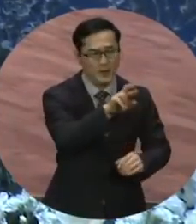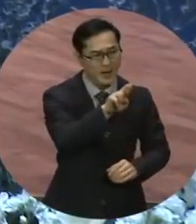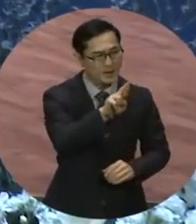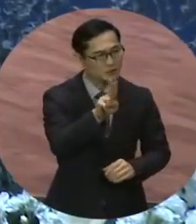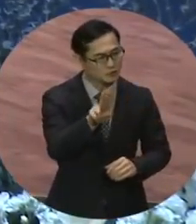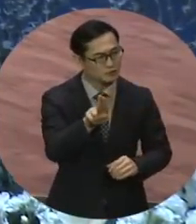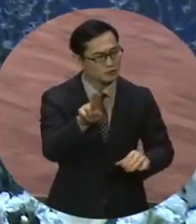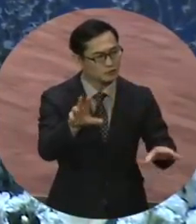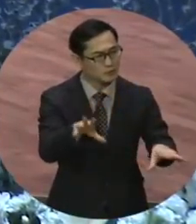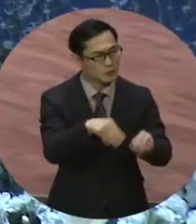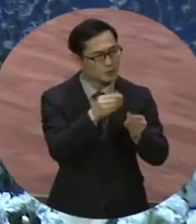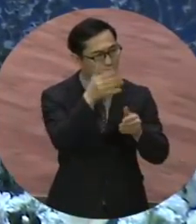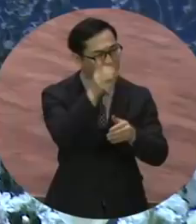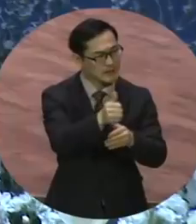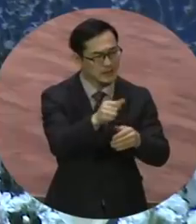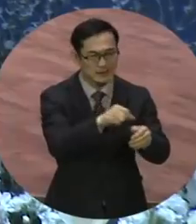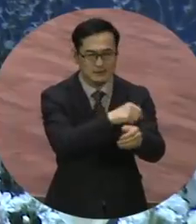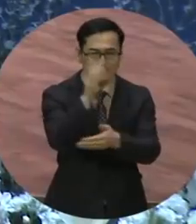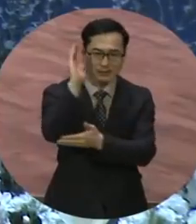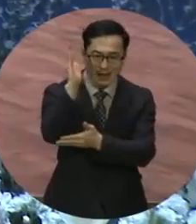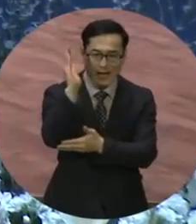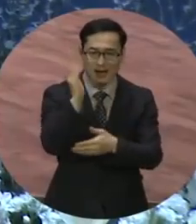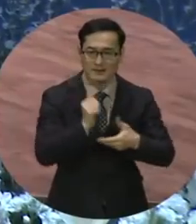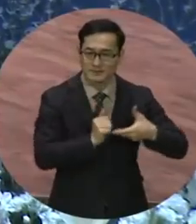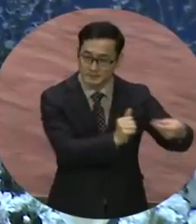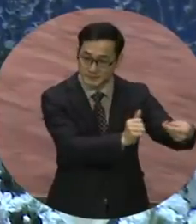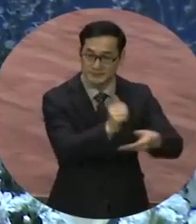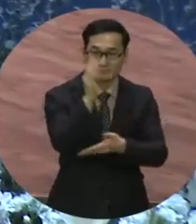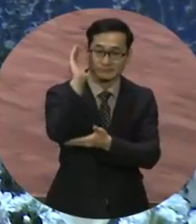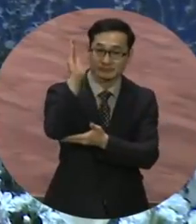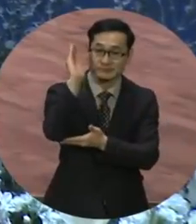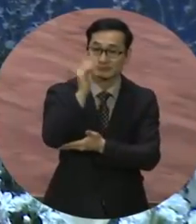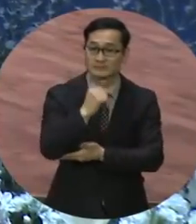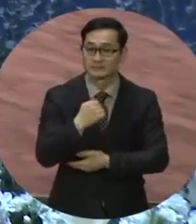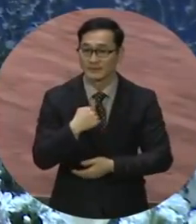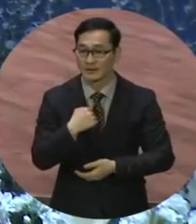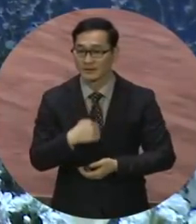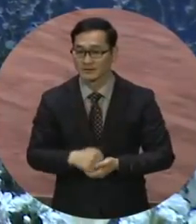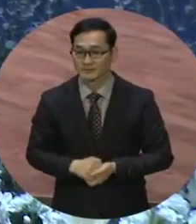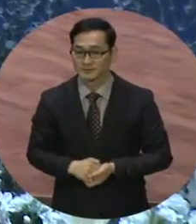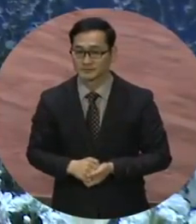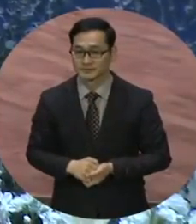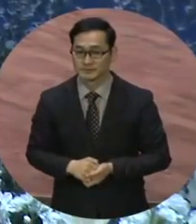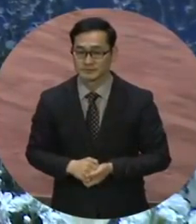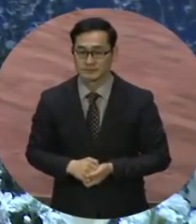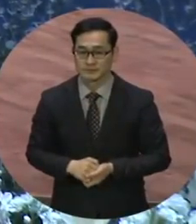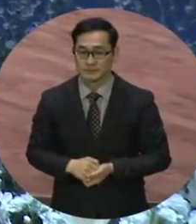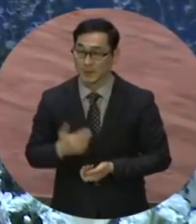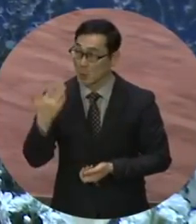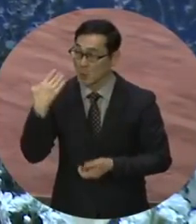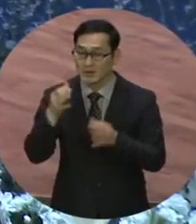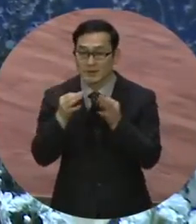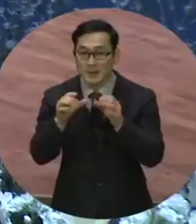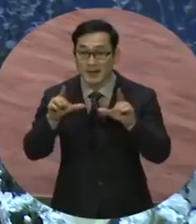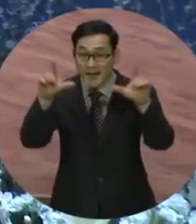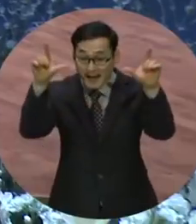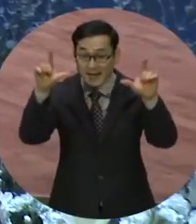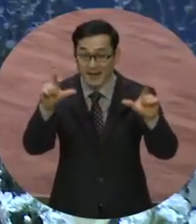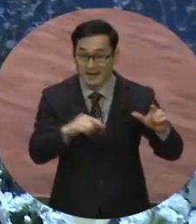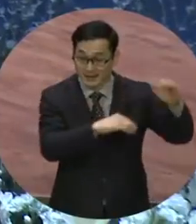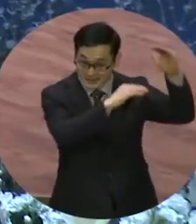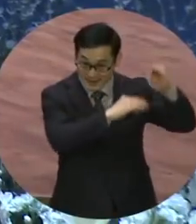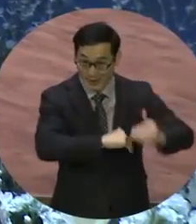특강, 개강 특강을 하고 돌아왔습니다. 자세한 내용은 지난 심야, 금요 심야 기도 때